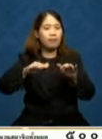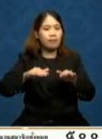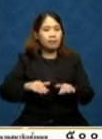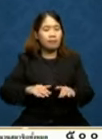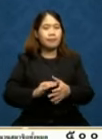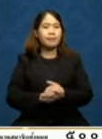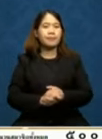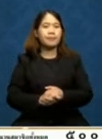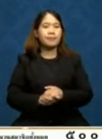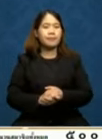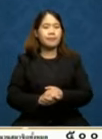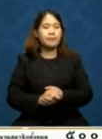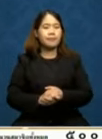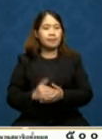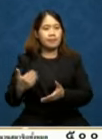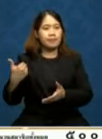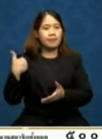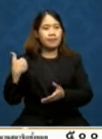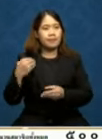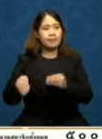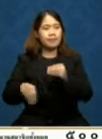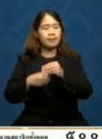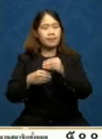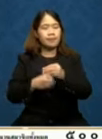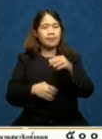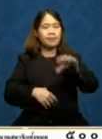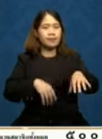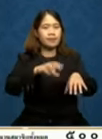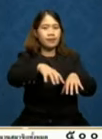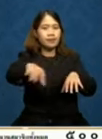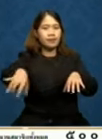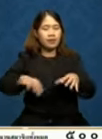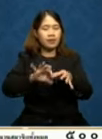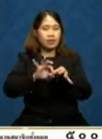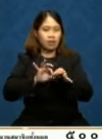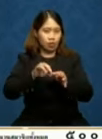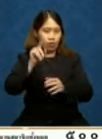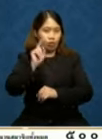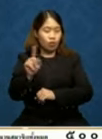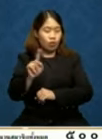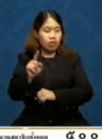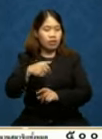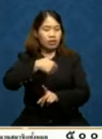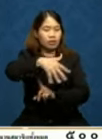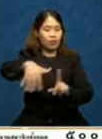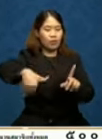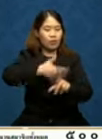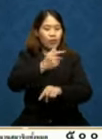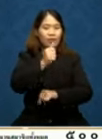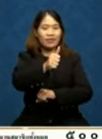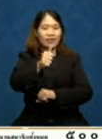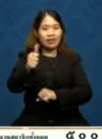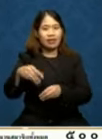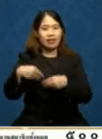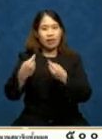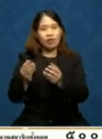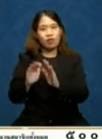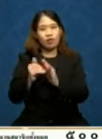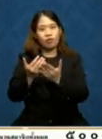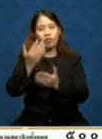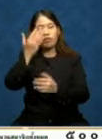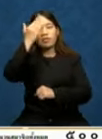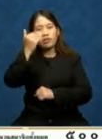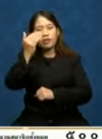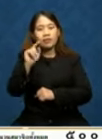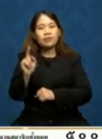น้อยลงครับอีกประการครับหน่วยงานที่เกี่ยวข้องครับควรที่จะต้องสร้างสภาพแวดล้อมที่ดีให้กับเด็กและครอบครัวครับเพื่อล